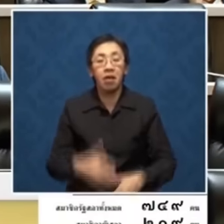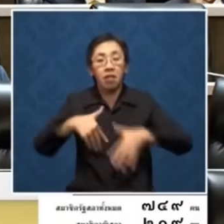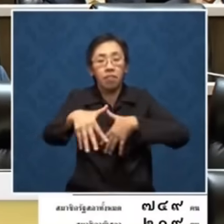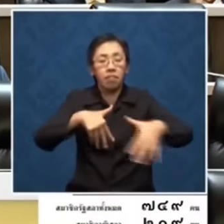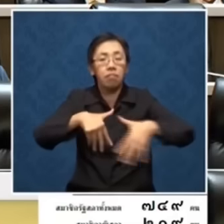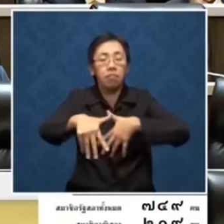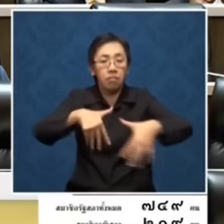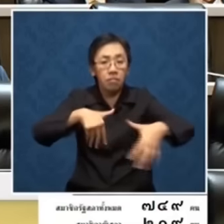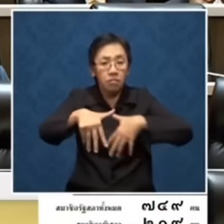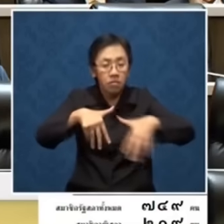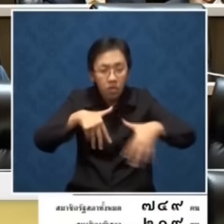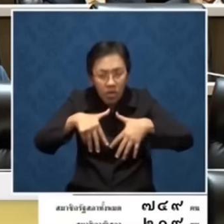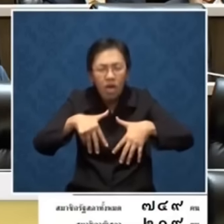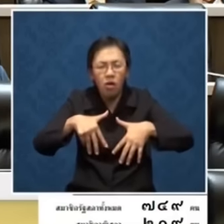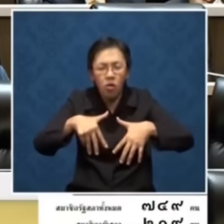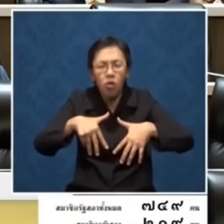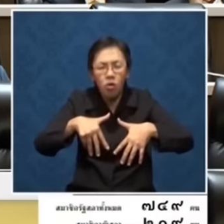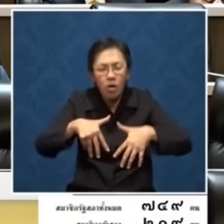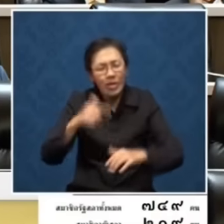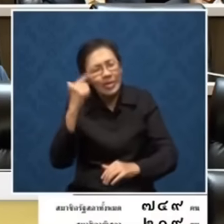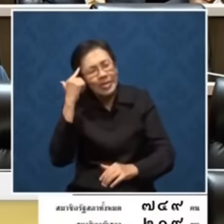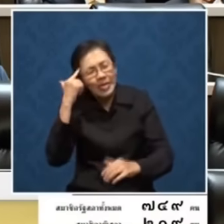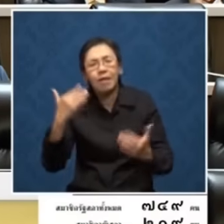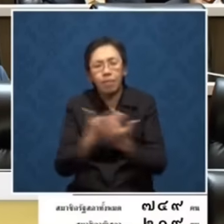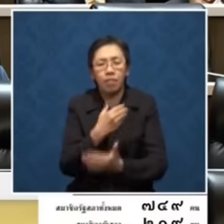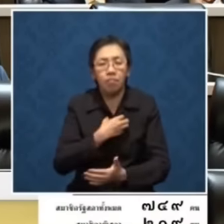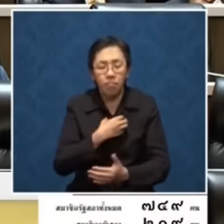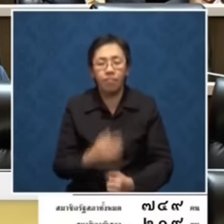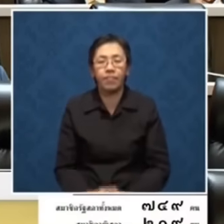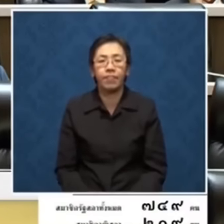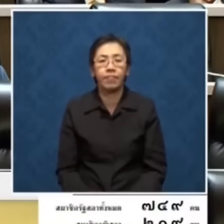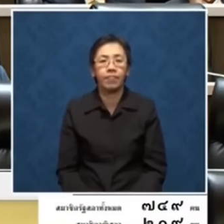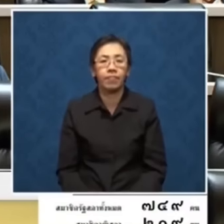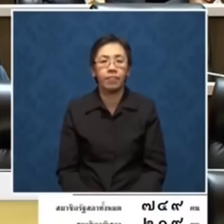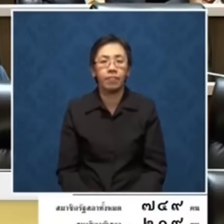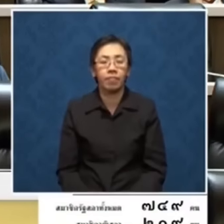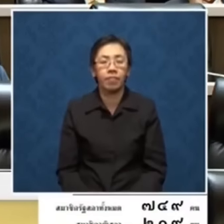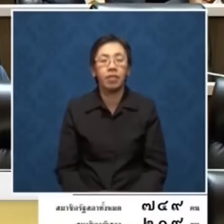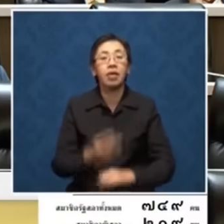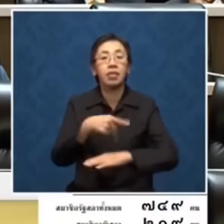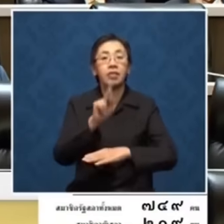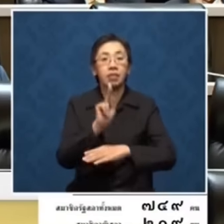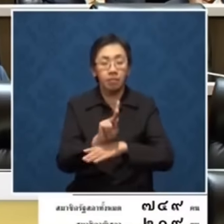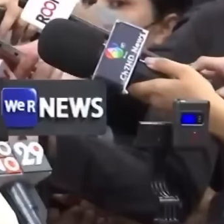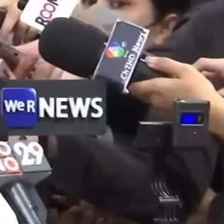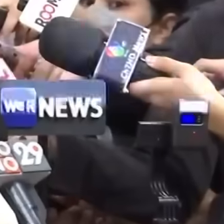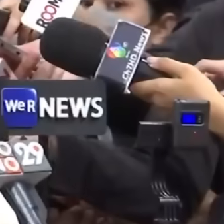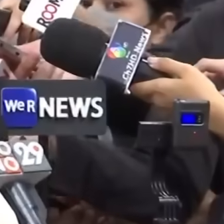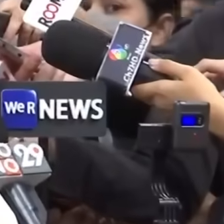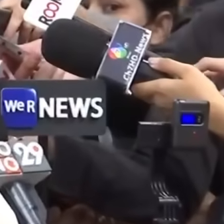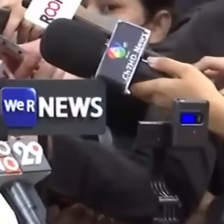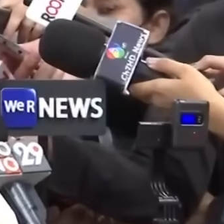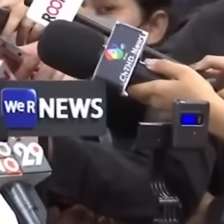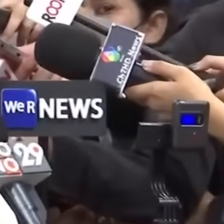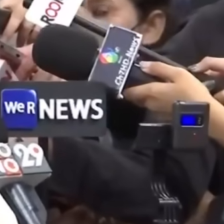ะทีนี้พูดถึงเพื่อไทยคุณสุทินบอกว่าเลื่อนไม่เลื่อนโหวตไม่โหวตถ้าเลื่อนยืดเยื้อแน่ฮะ ใช่นี่เป็นบรรยากาศตอนเช้านะก่อนเข้าการประชุม